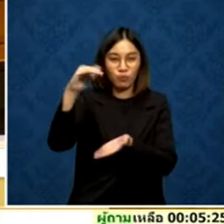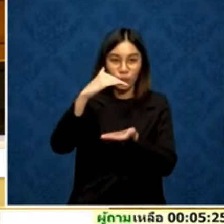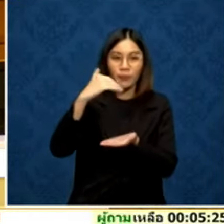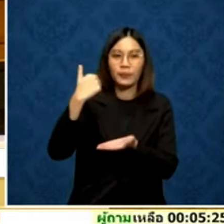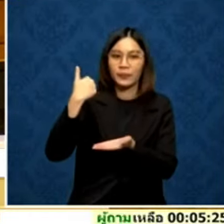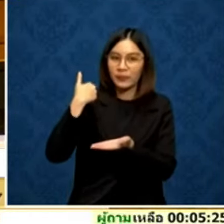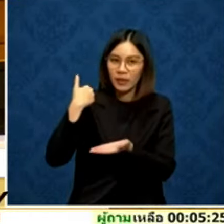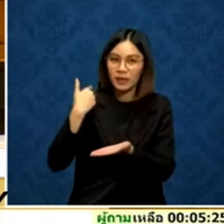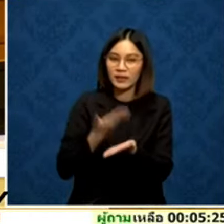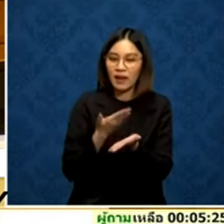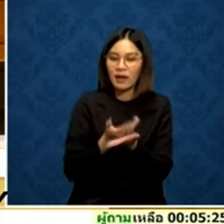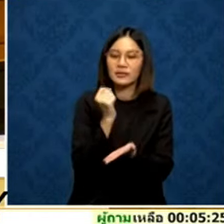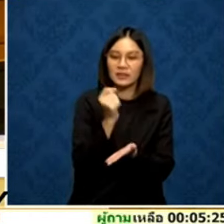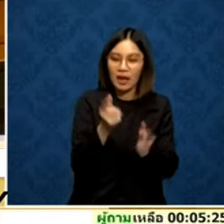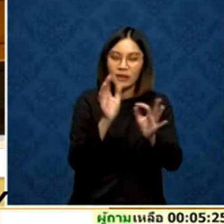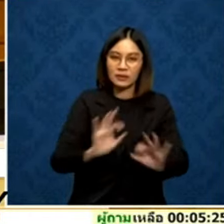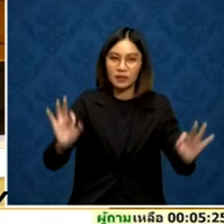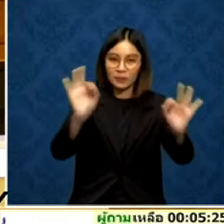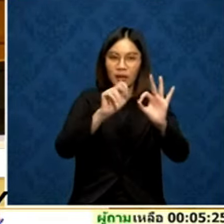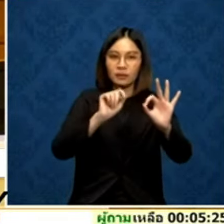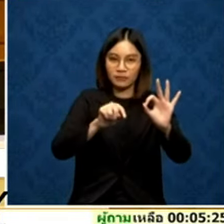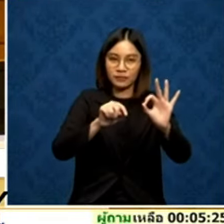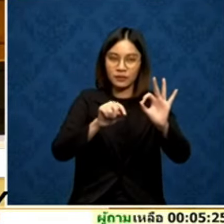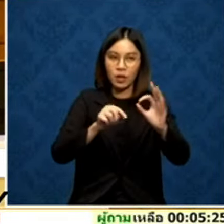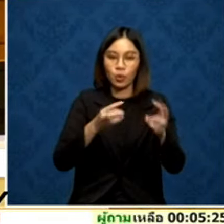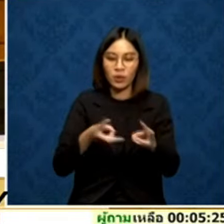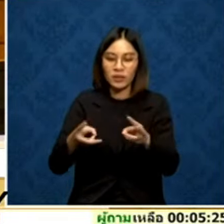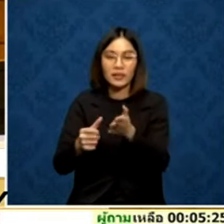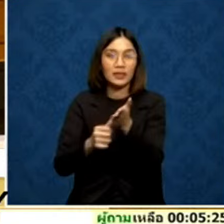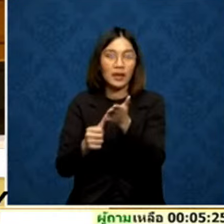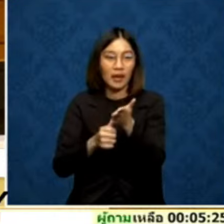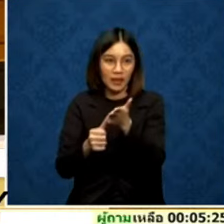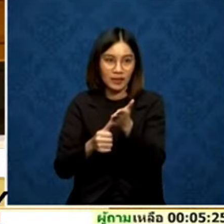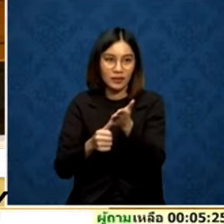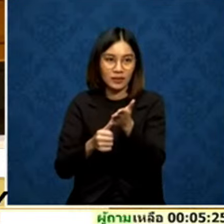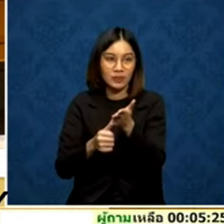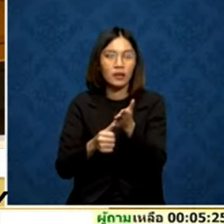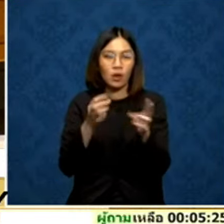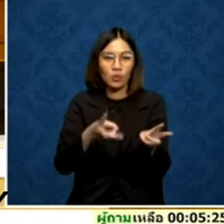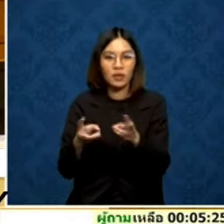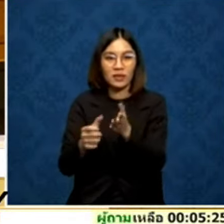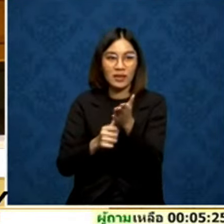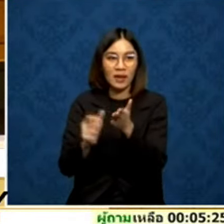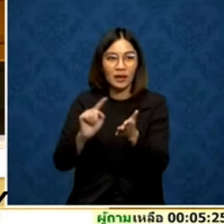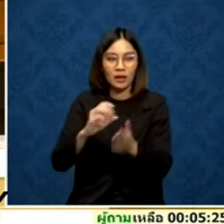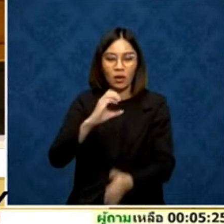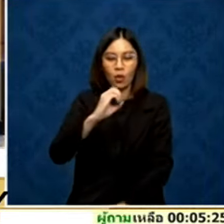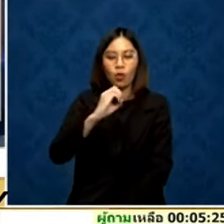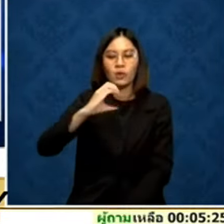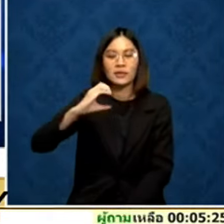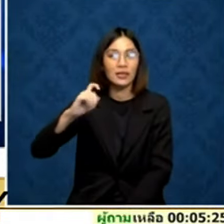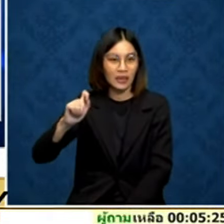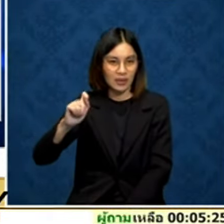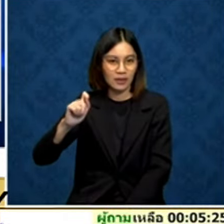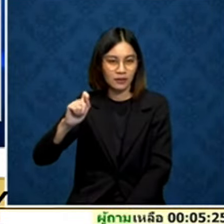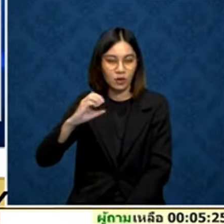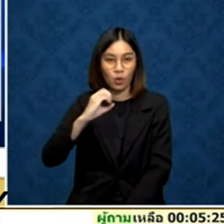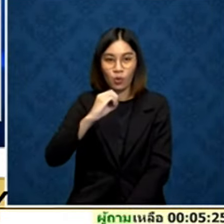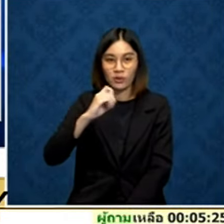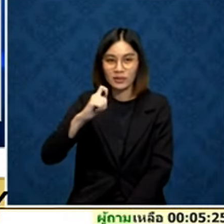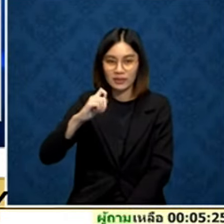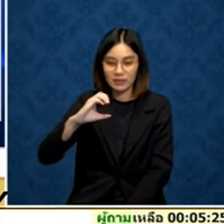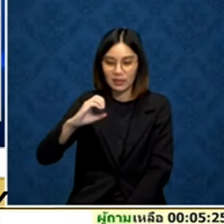เราก็เป็นรายจ่ายที่สำคัญนะครับเพราะนั้นหนึ่งในทางแก้นะครับผมเรียนนะครับหนึ่งในทางแก้นะครับก็คือเรื่องของ OCA นะครับเรื่องนี้เป็นเรื่องที่รัฐบ